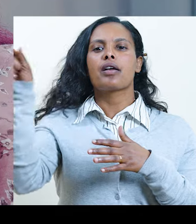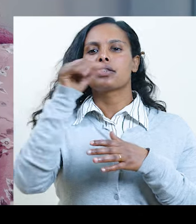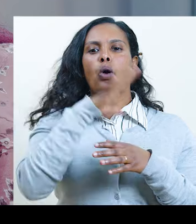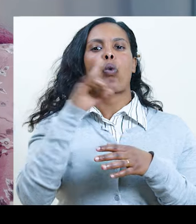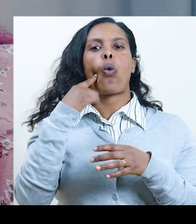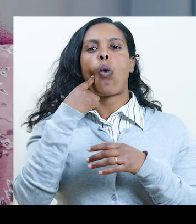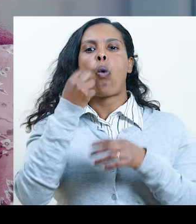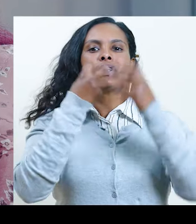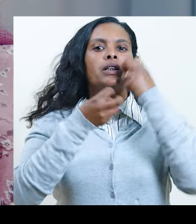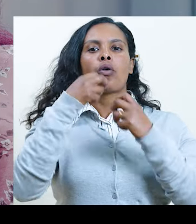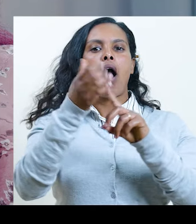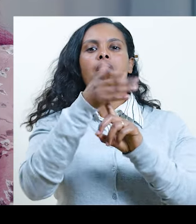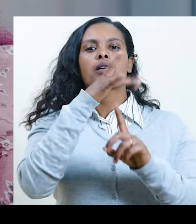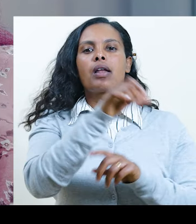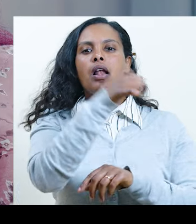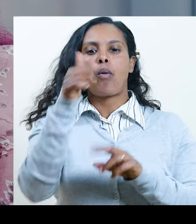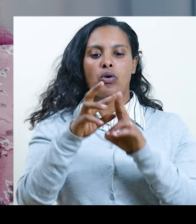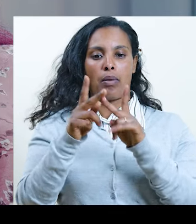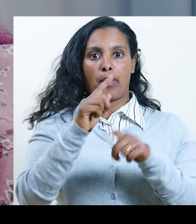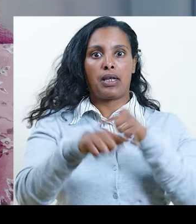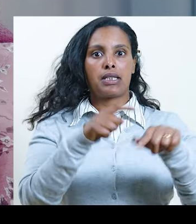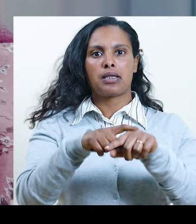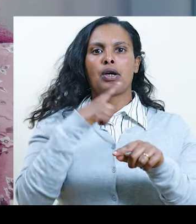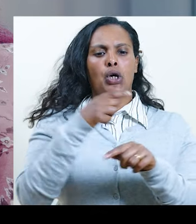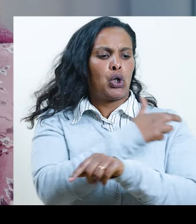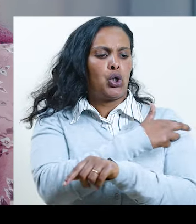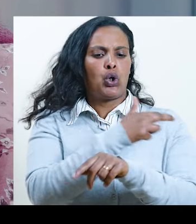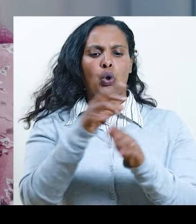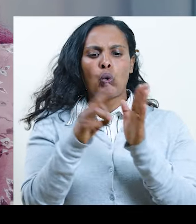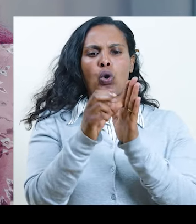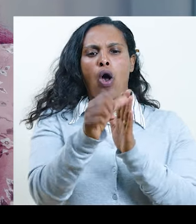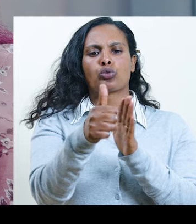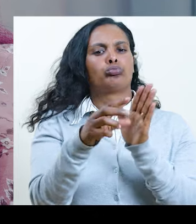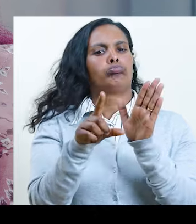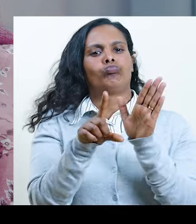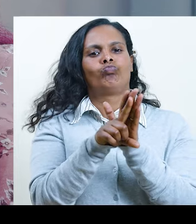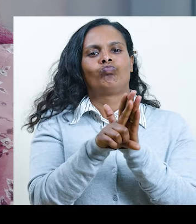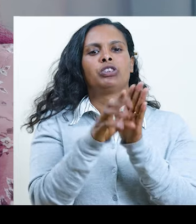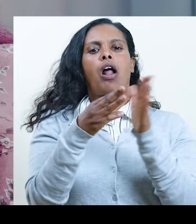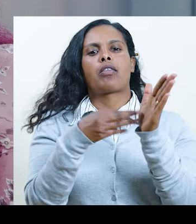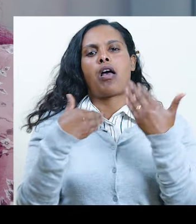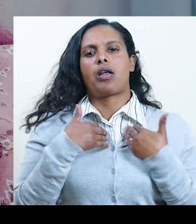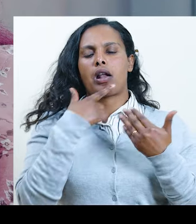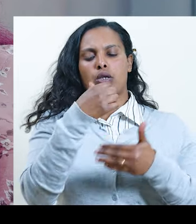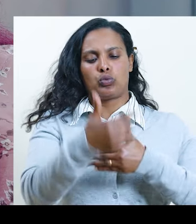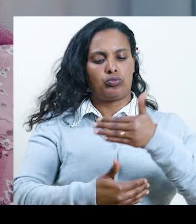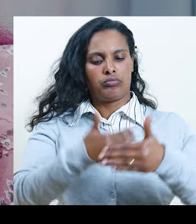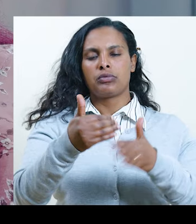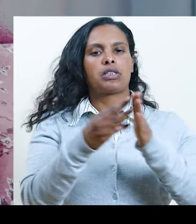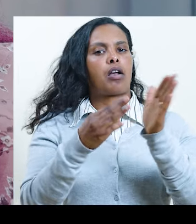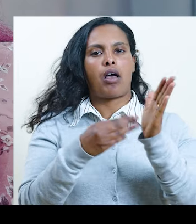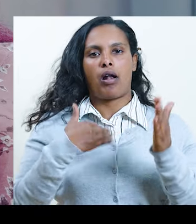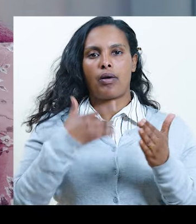የሀኛው እኮ ሰው እኮ አልተያዘም ብለሽ ሌላ ቦታ ስትሄጂ ህጉ አካሄድ አለው ነው የምትባየው። የራሳችን ሂደት